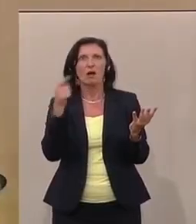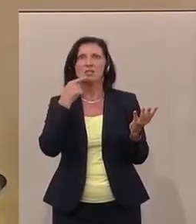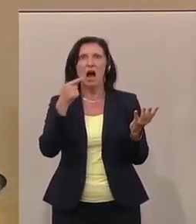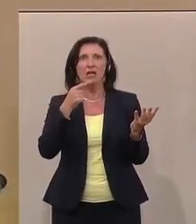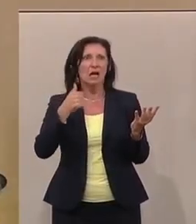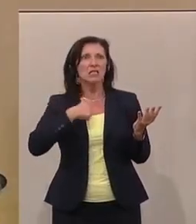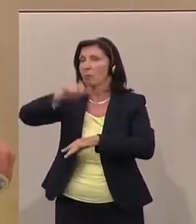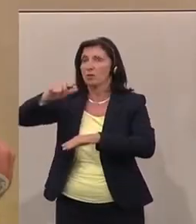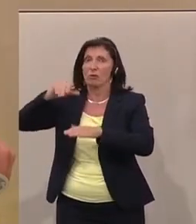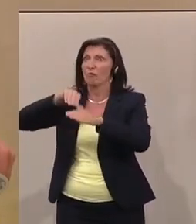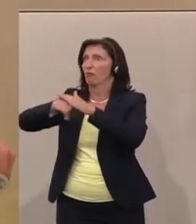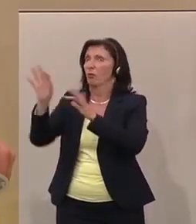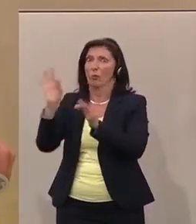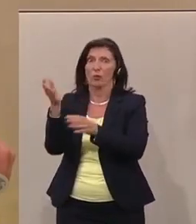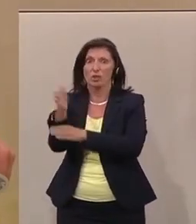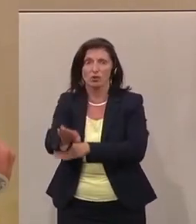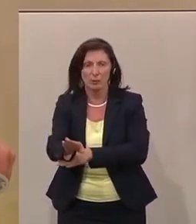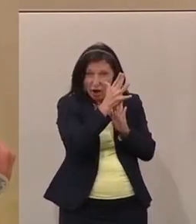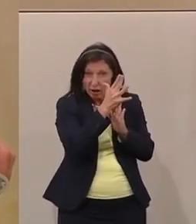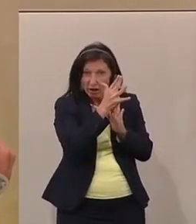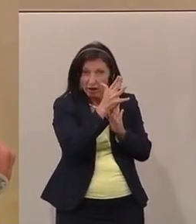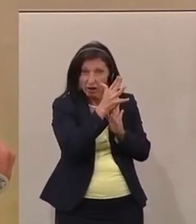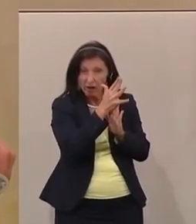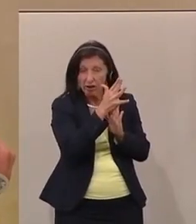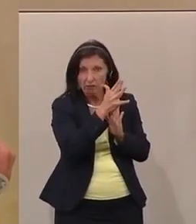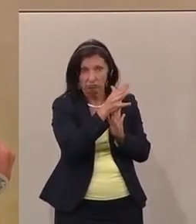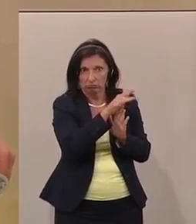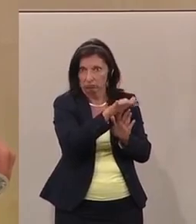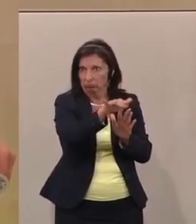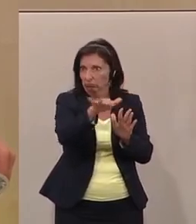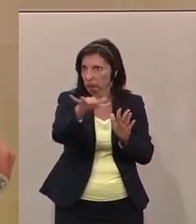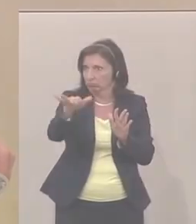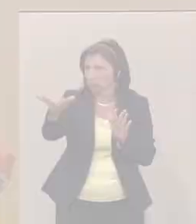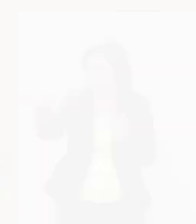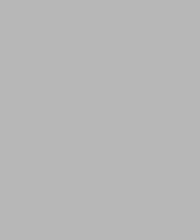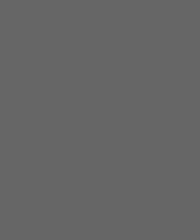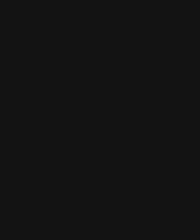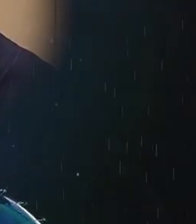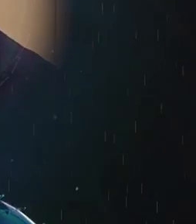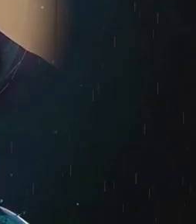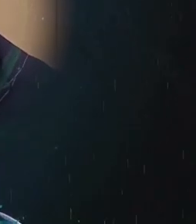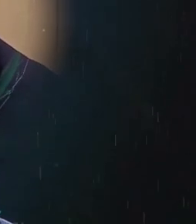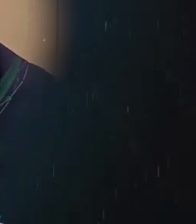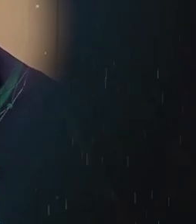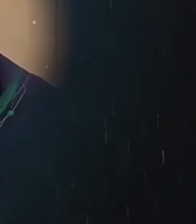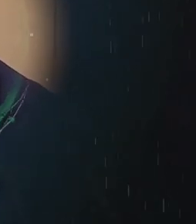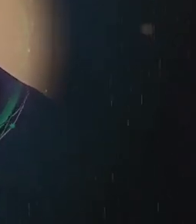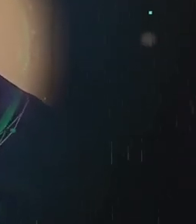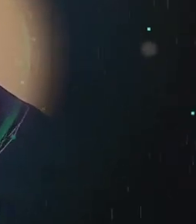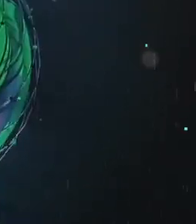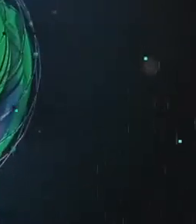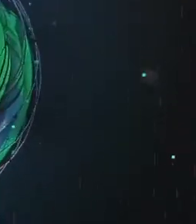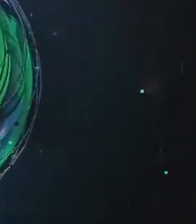Ich muss das ja machen. Wenn eine Grenze brennt, dann brennt die nächste Grenze mit. Es ist so ein Tropfen